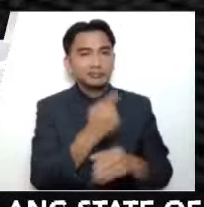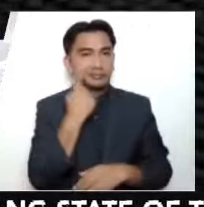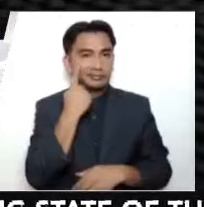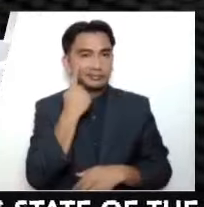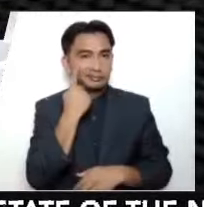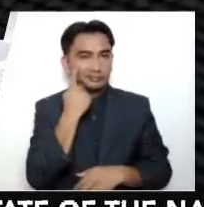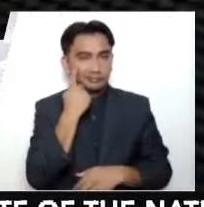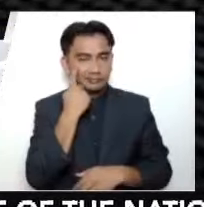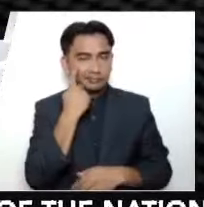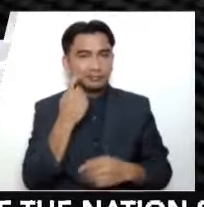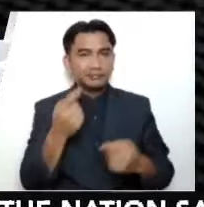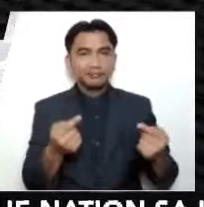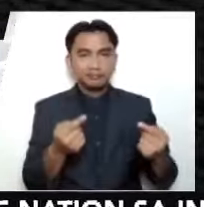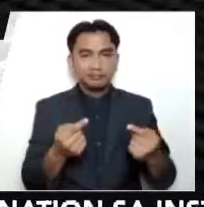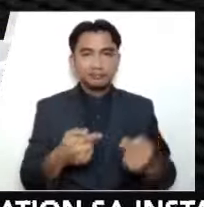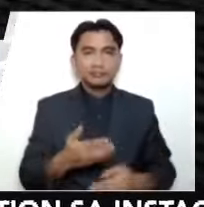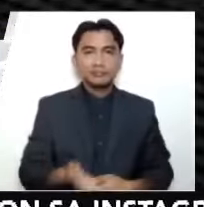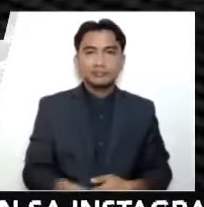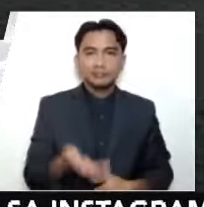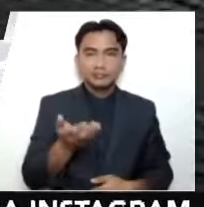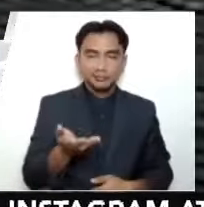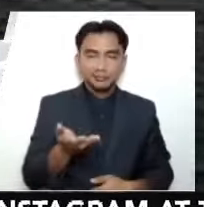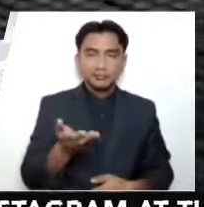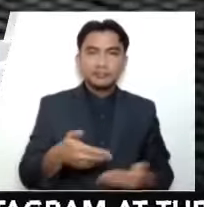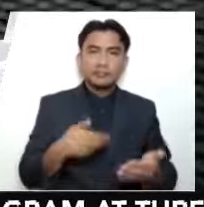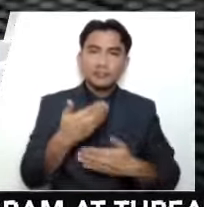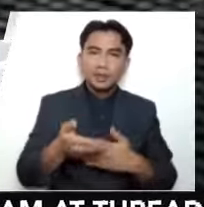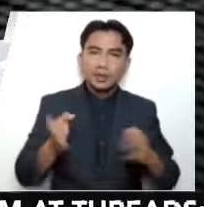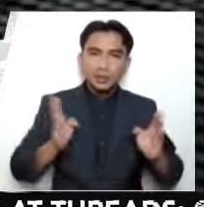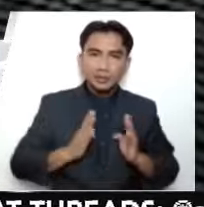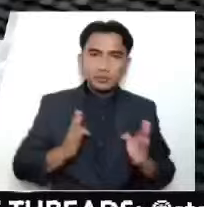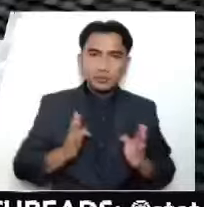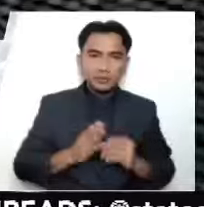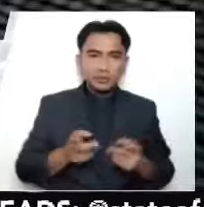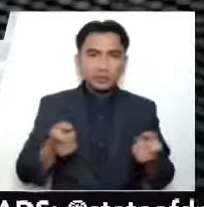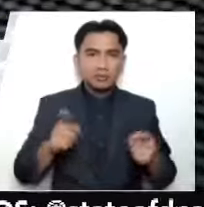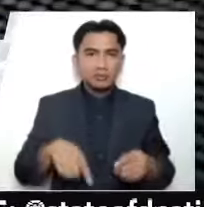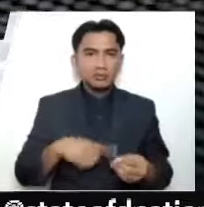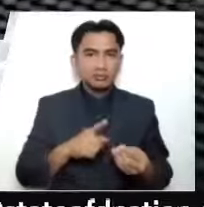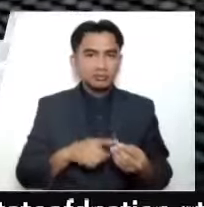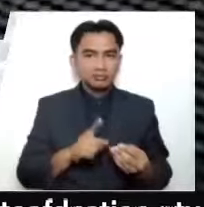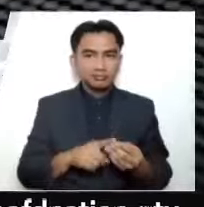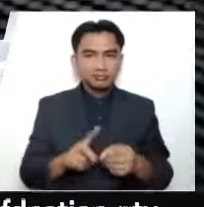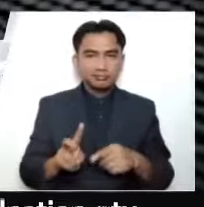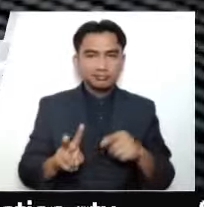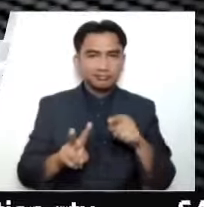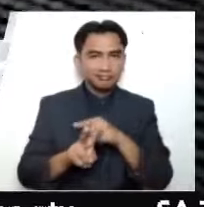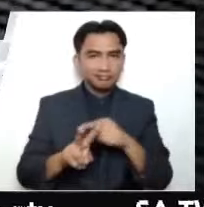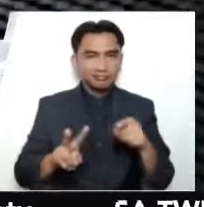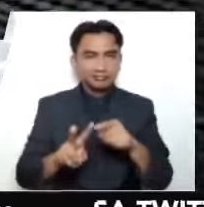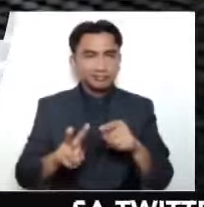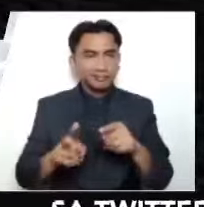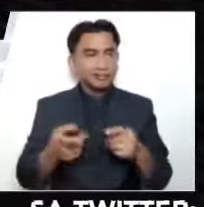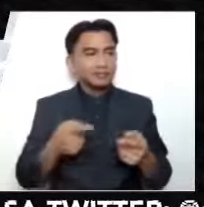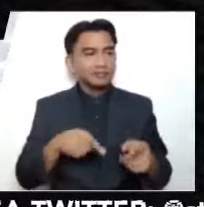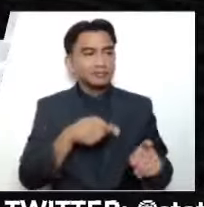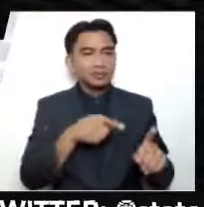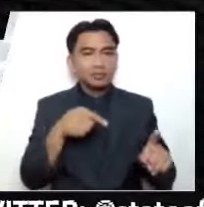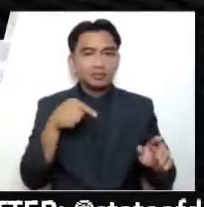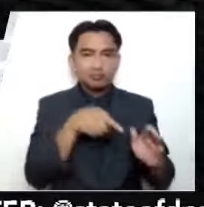Sa Baguio City, nakuha na ng pag-unday ng lalaking yan sa gilid ng sasakyang nakabalandra sa Asin Road.